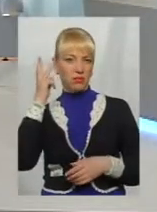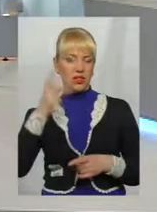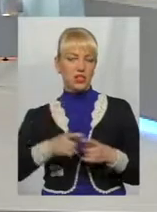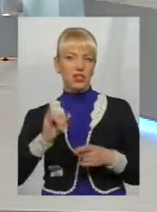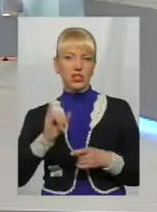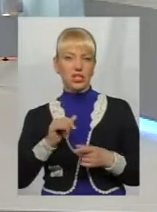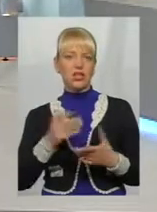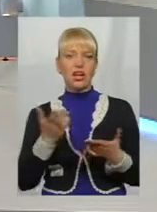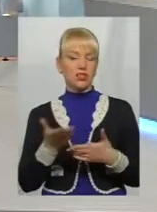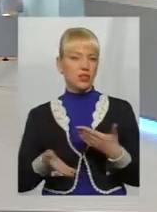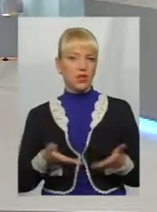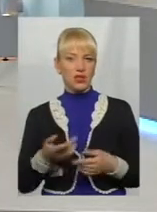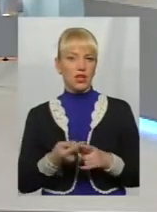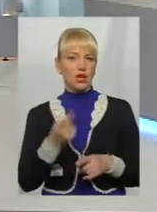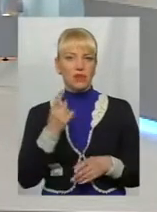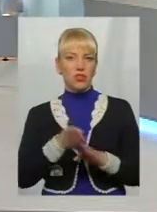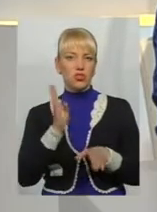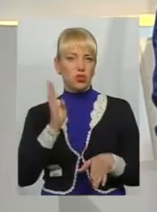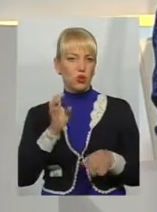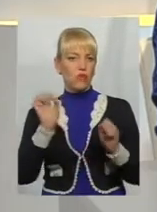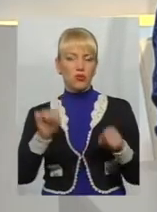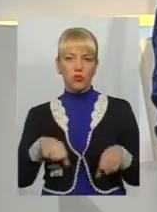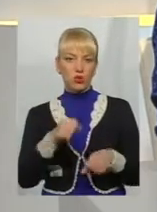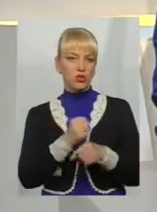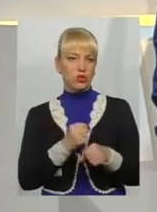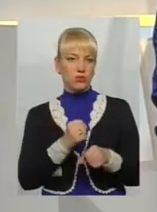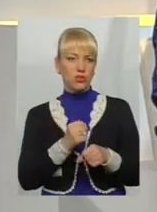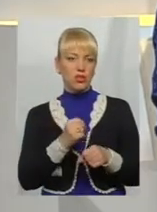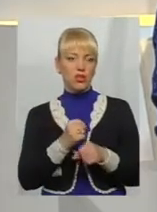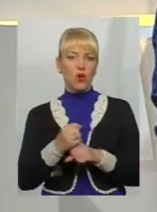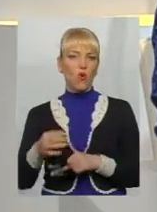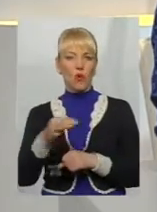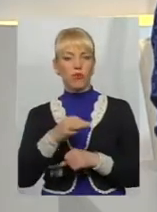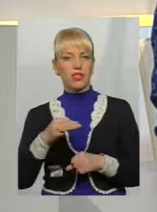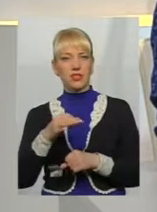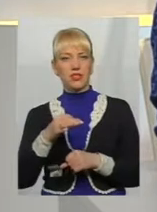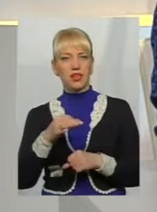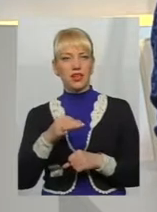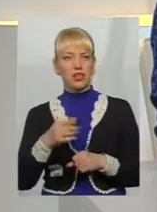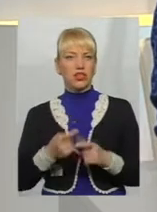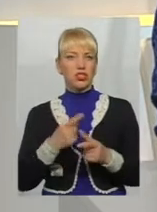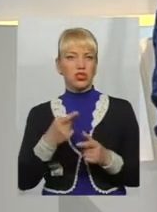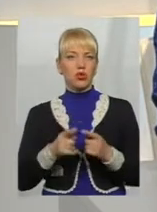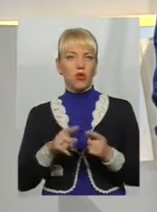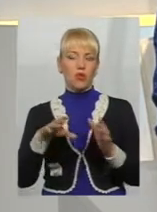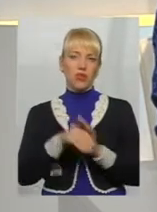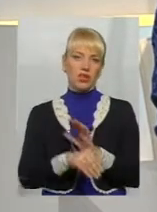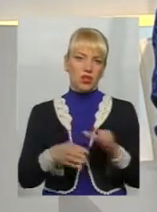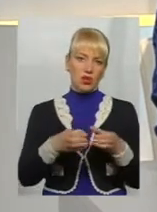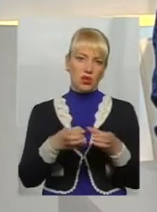кроки насамперед, першочергові, може зробити область, чи то об'єднані громади, чи